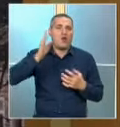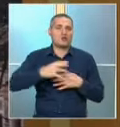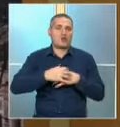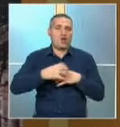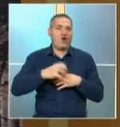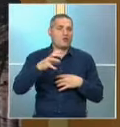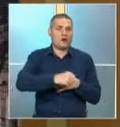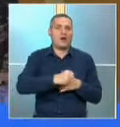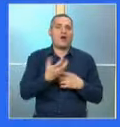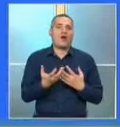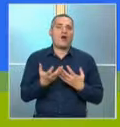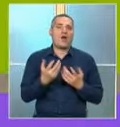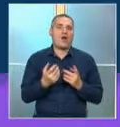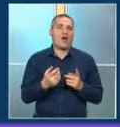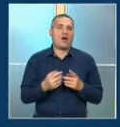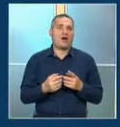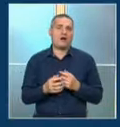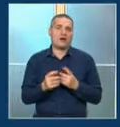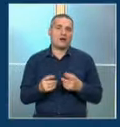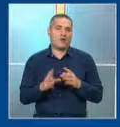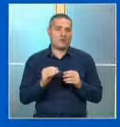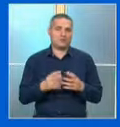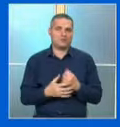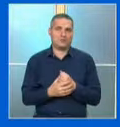котка, когато не разходи кучето.